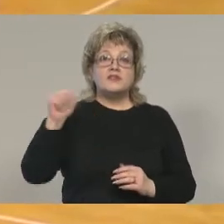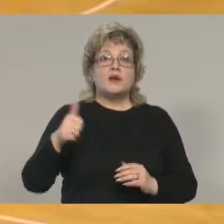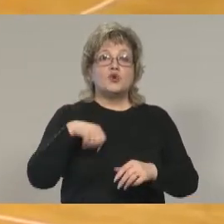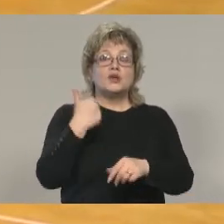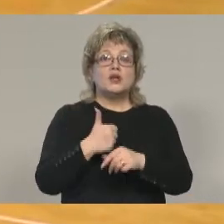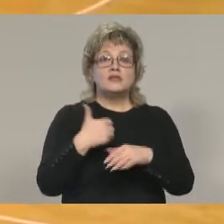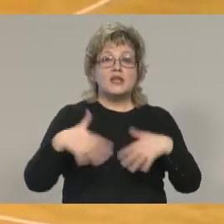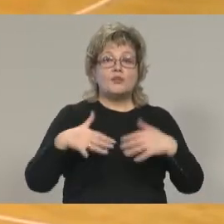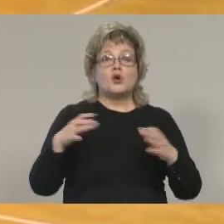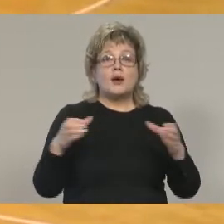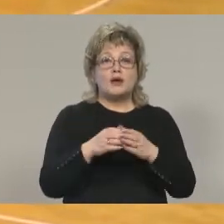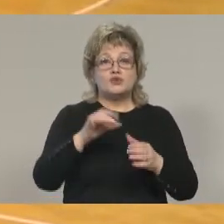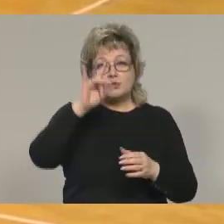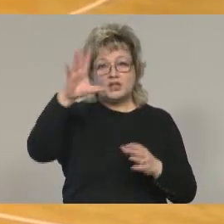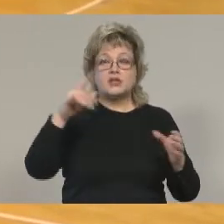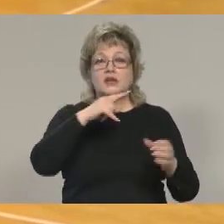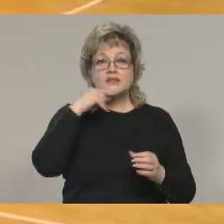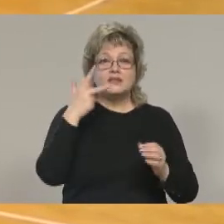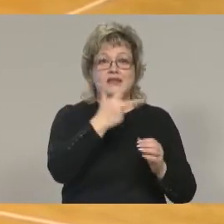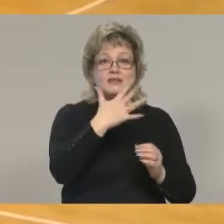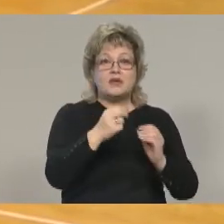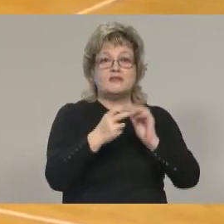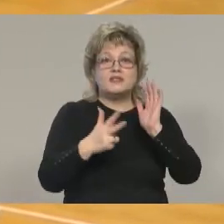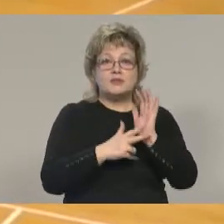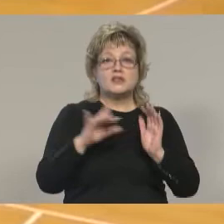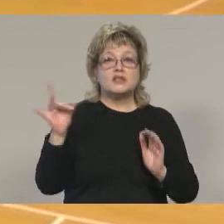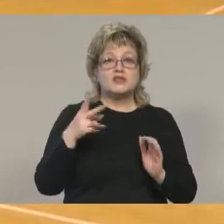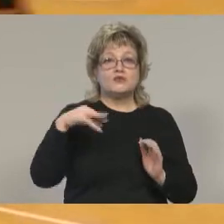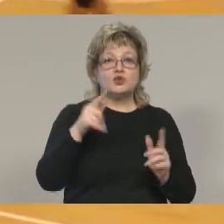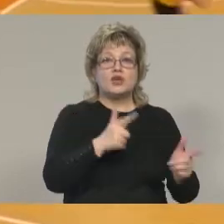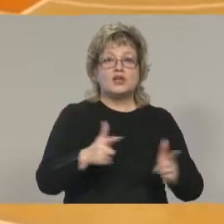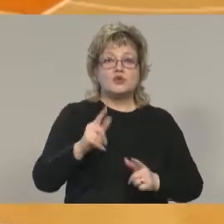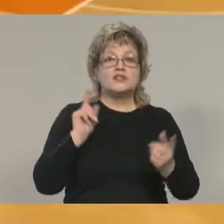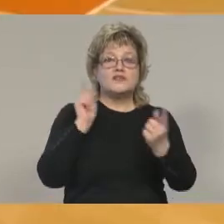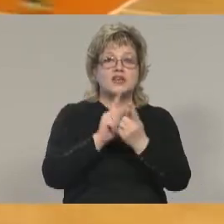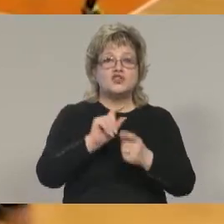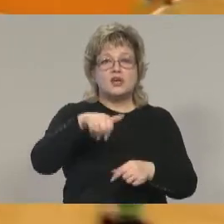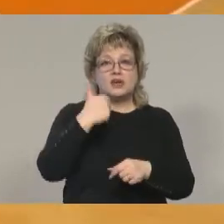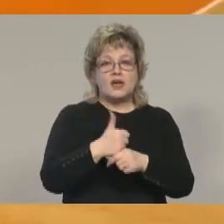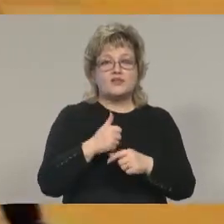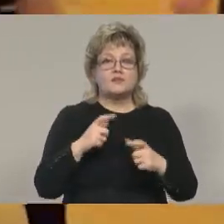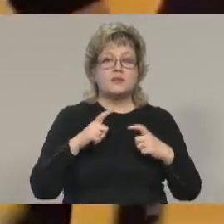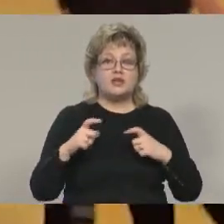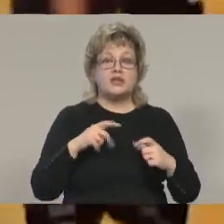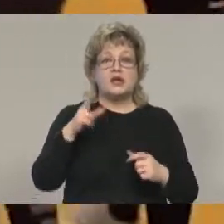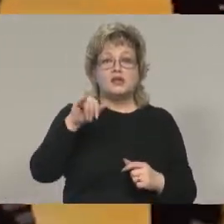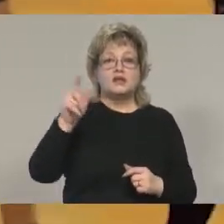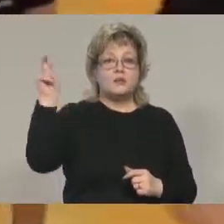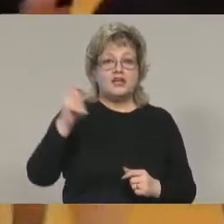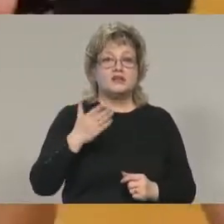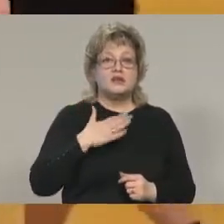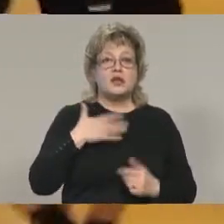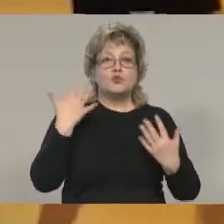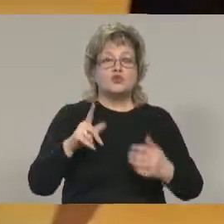Победив самую слабую команду чемпионата России 35-18, Ростов-Дон готовится к встрече с главным соперником. «Лада» приедет к